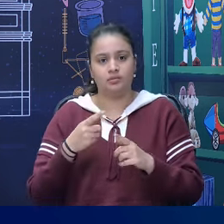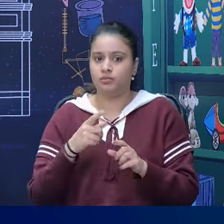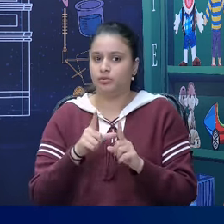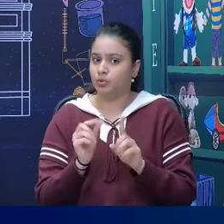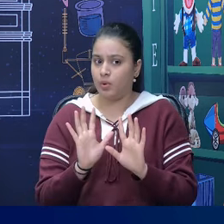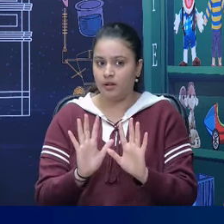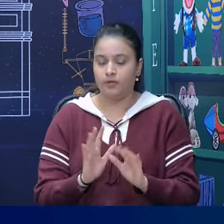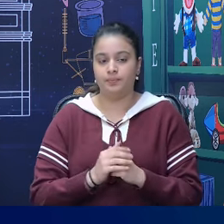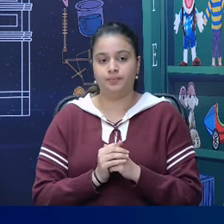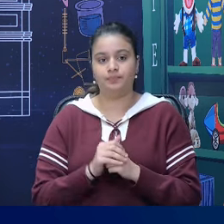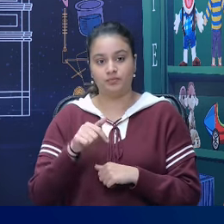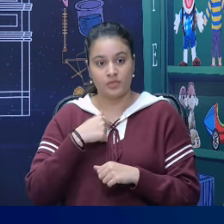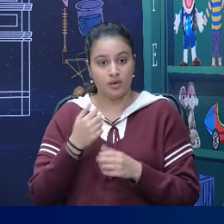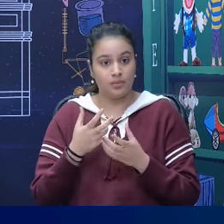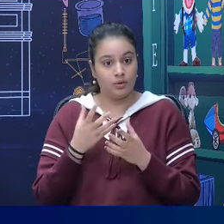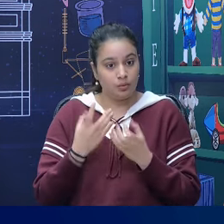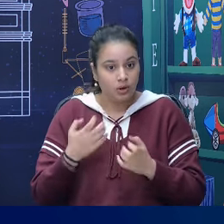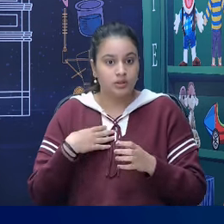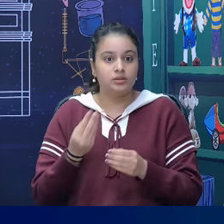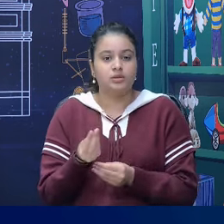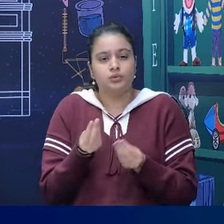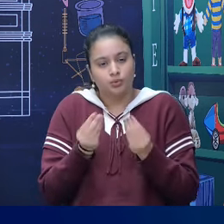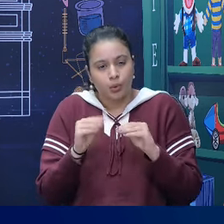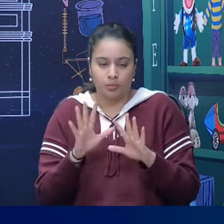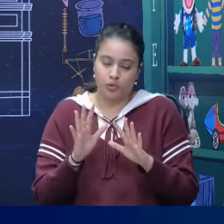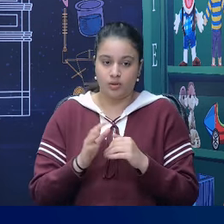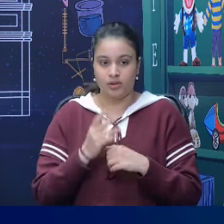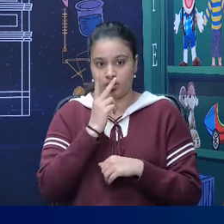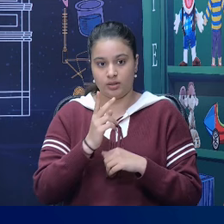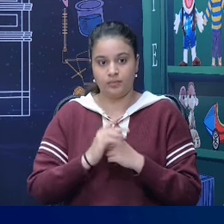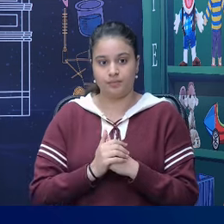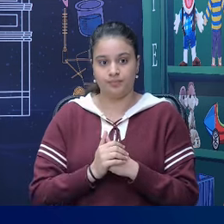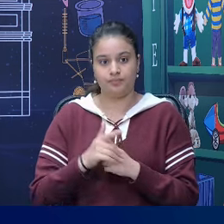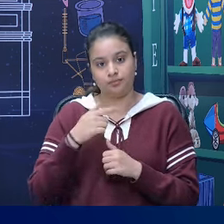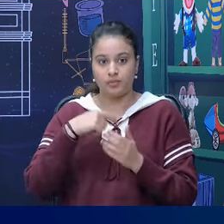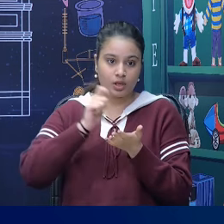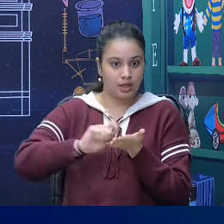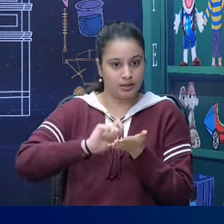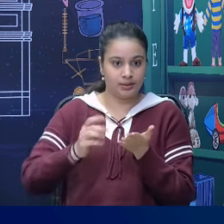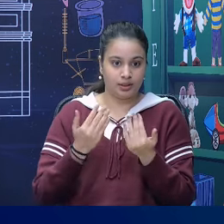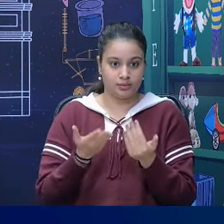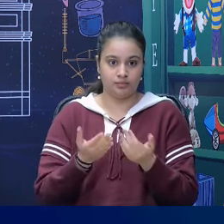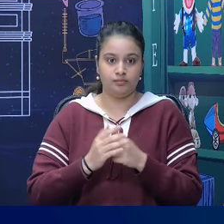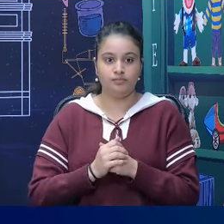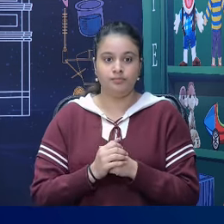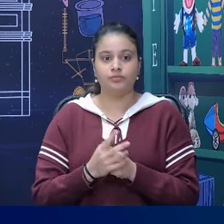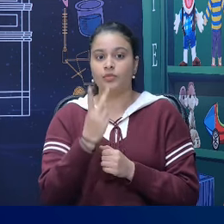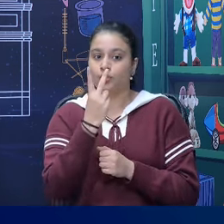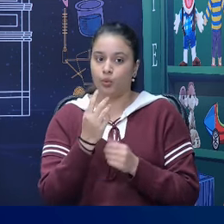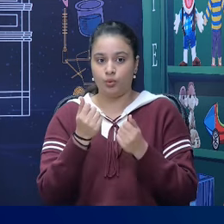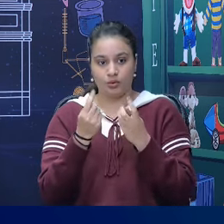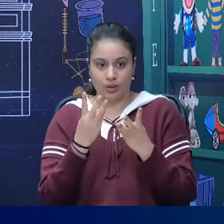ये चाहूंगी कि थोड़ा सा एक बार हम फिर से उसको देखते हैं मान लीजिए कि अगर मैं आपको आप लिख भी सकती हैं कि मैं आपको दो नंबर्स बता रही